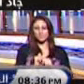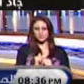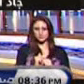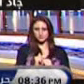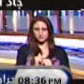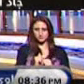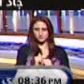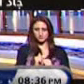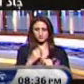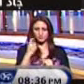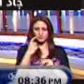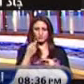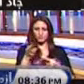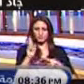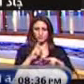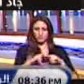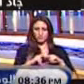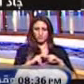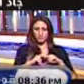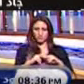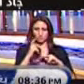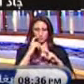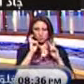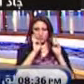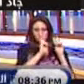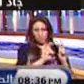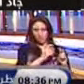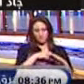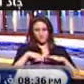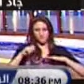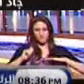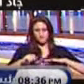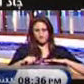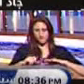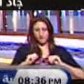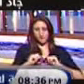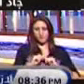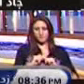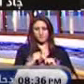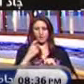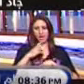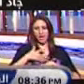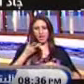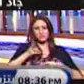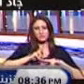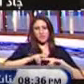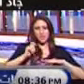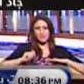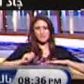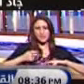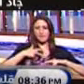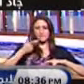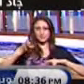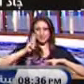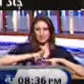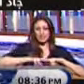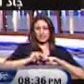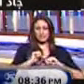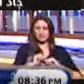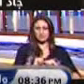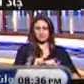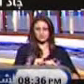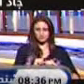هدفه لما يصدر هذا القانون، هل هناك التزام على رئيس الجمهوريه